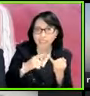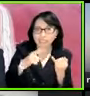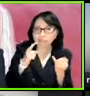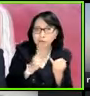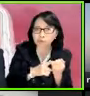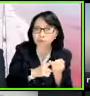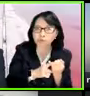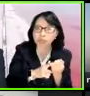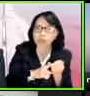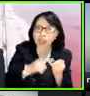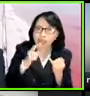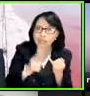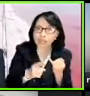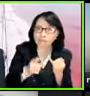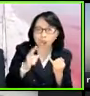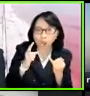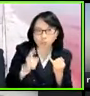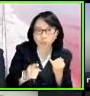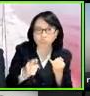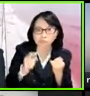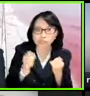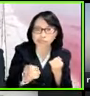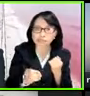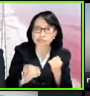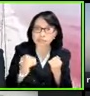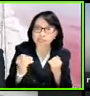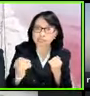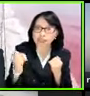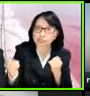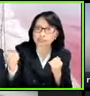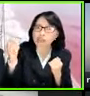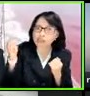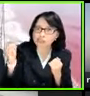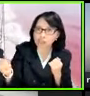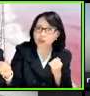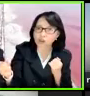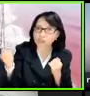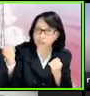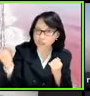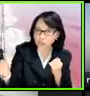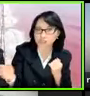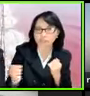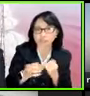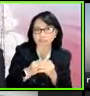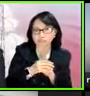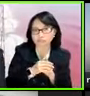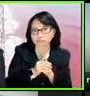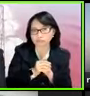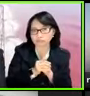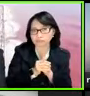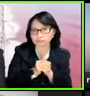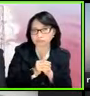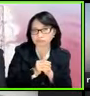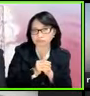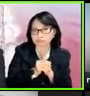ingin membunuh agar Paulus berhenti memberitakan soundtrack